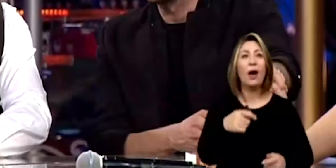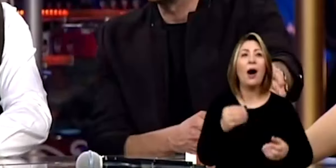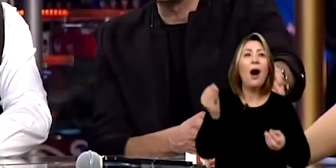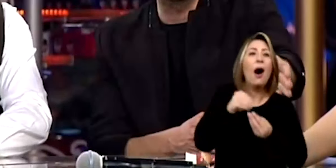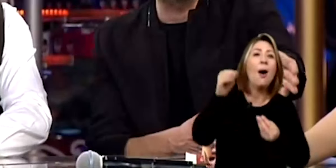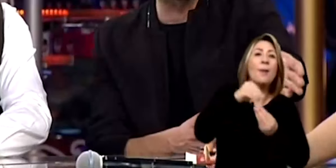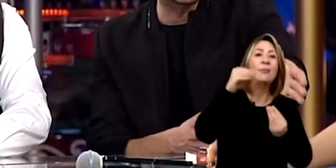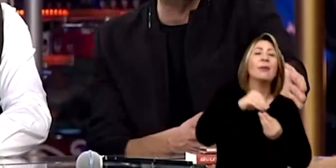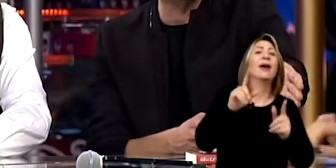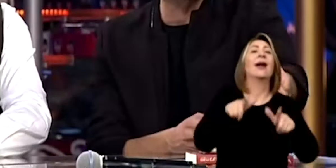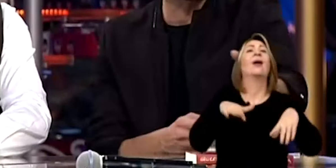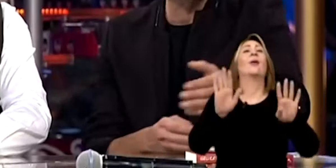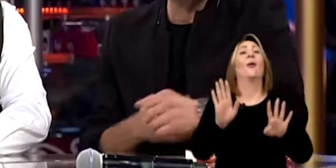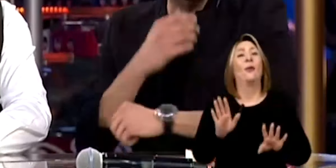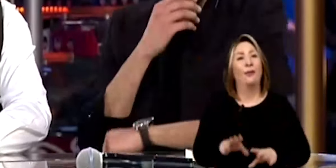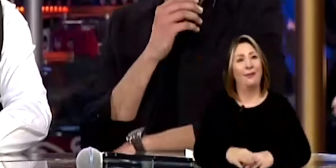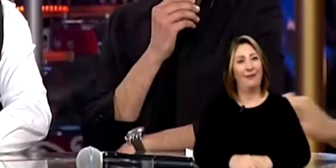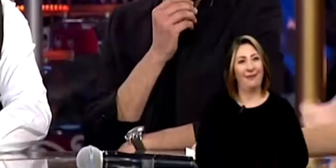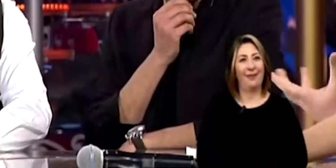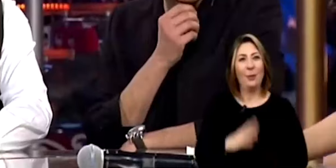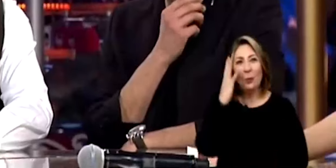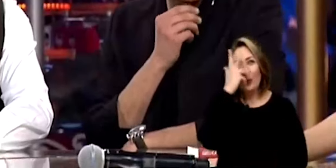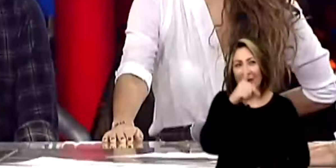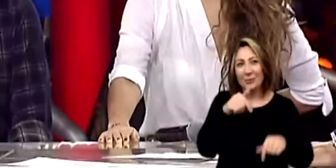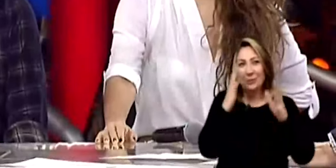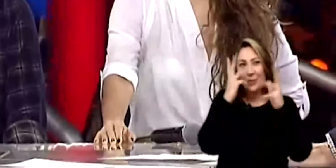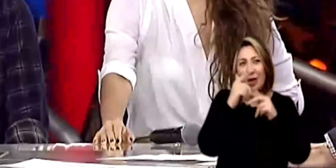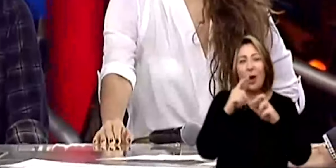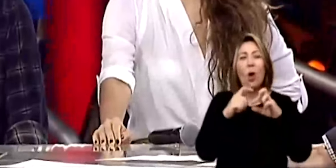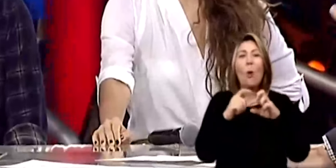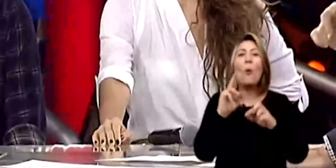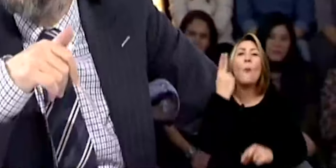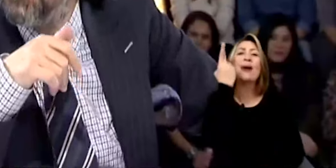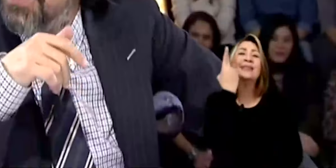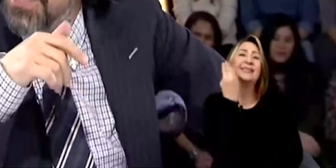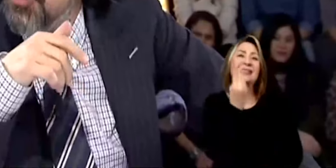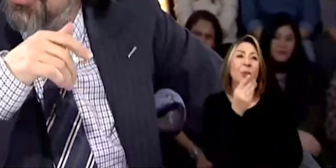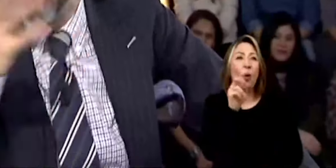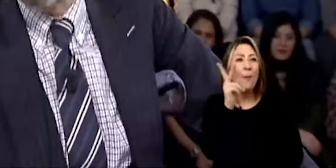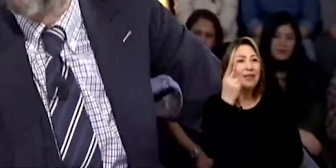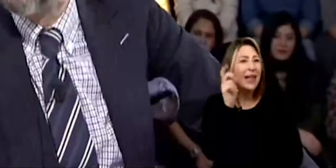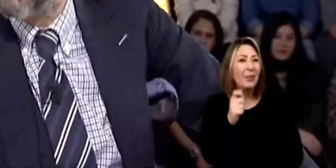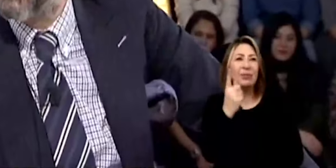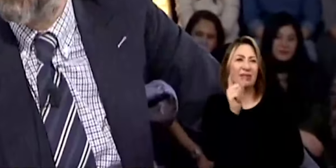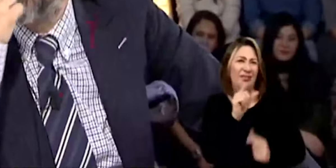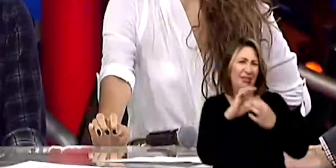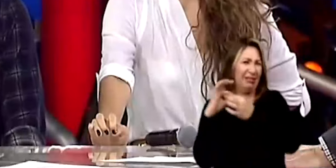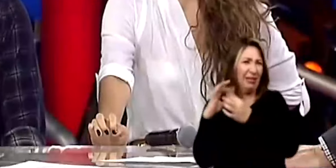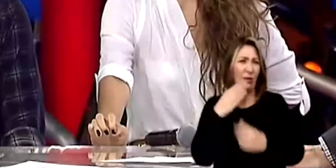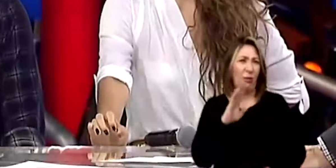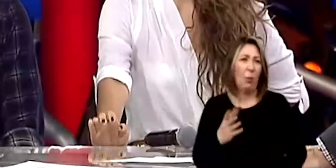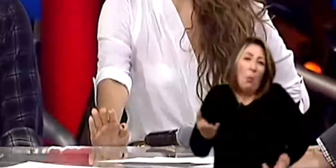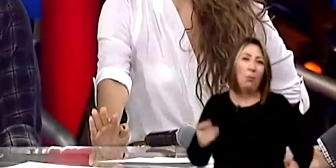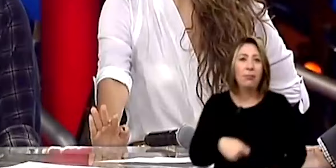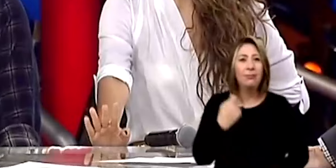olayı büyütüp dramatize belki etmedim. Belki biraz, yani biraz romantize etmiş olabilirim. Romantize evet etmek diye bir deyim yok. Ne demek romantize etmek? Bilmem.